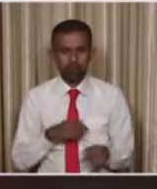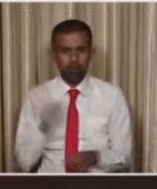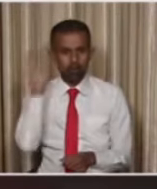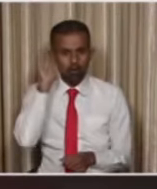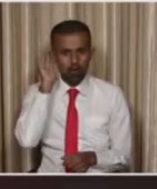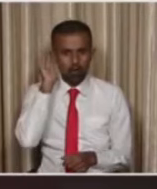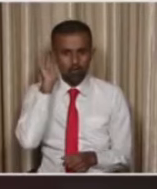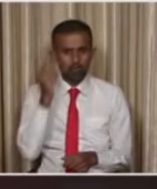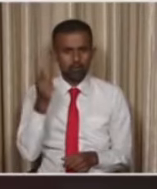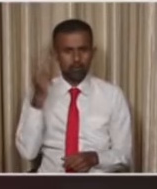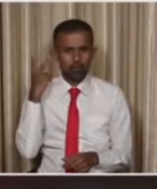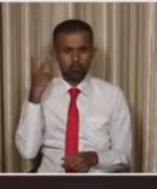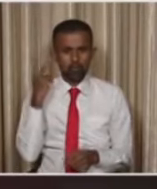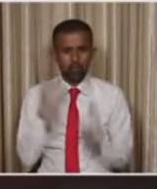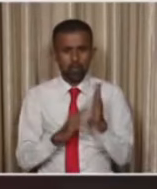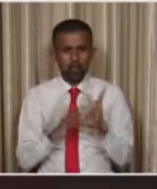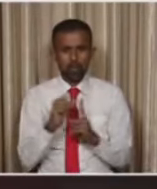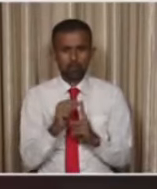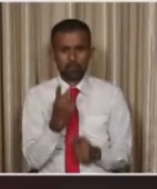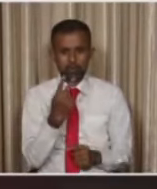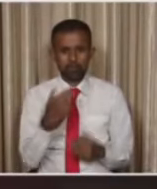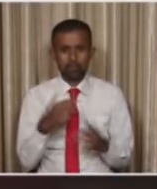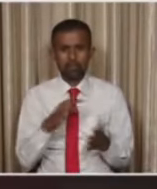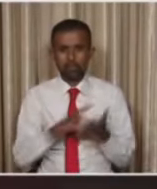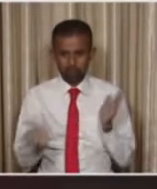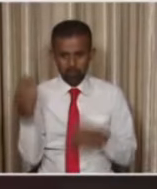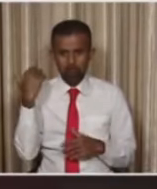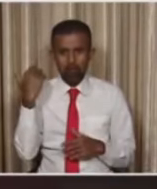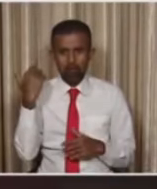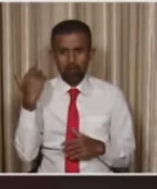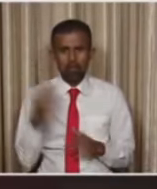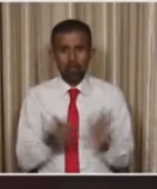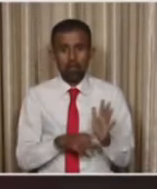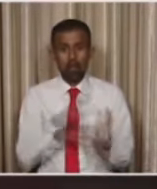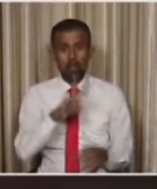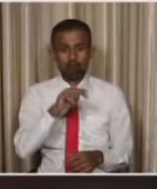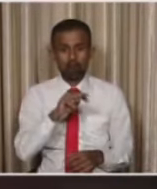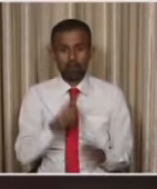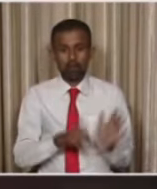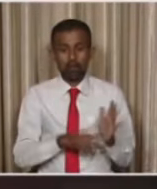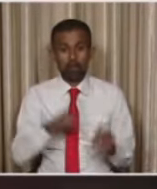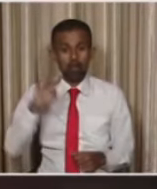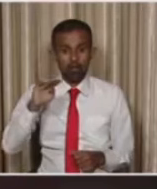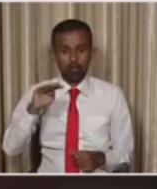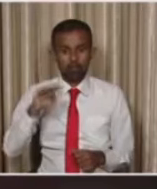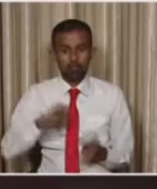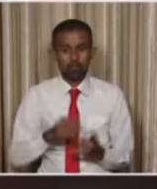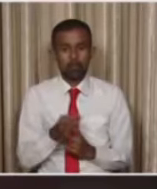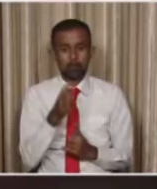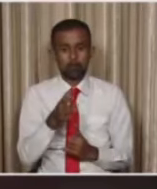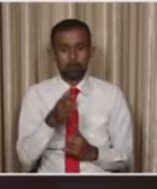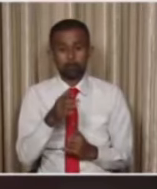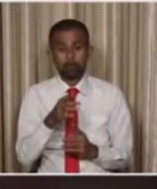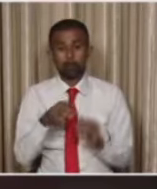ඔය ඒ පෙරිද මෙතිරින් ඇමිකන් දෙන්න එලියට දැම්මන දැ ඒගොල්ලෝ ලක්ෂ විස්සේ ඉන්නේ ලක්ෂ හතරයක් සජිත් ප්‍රමදාස ඒටොට